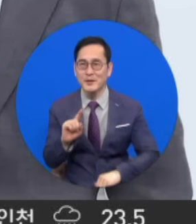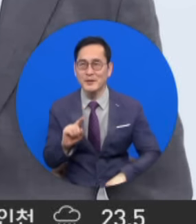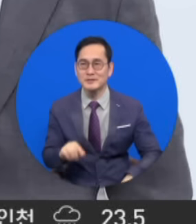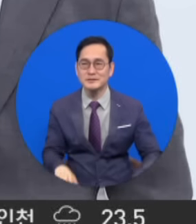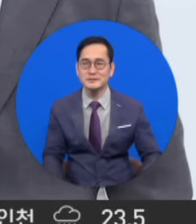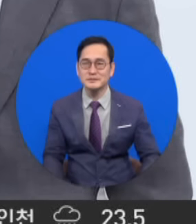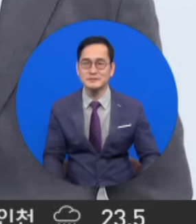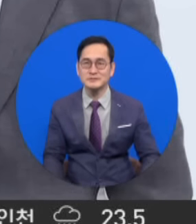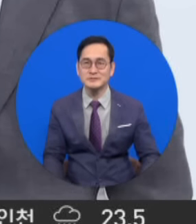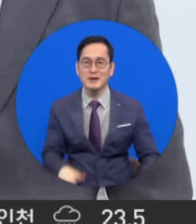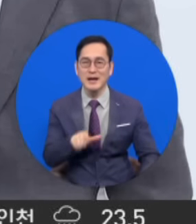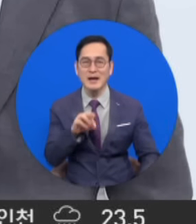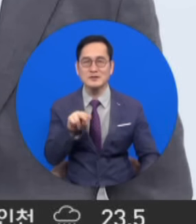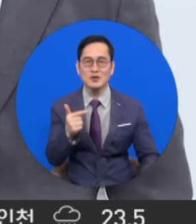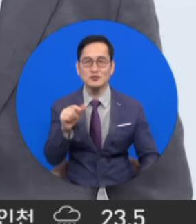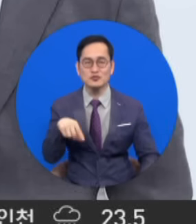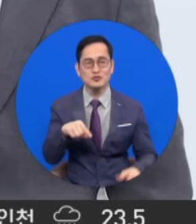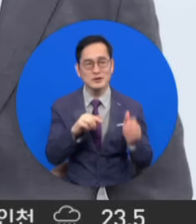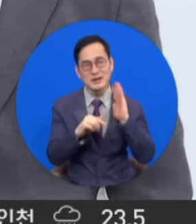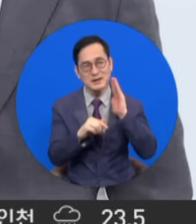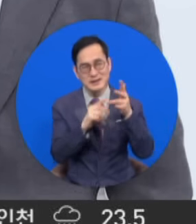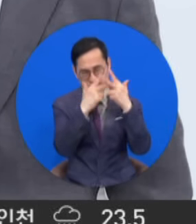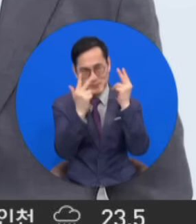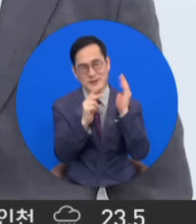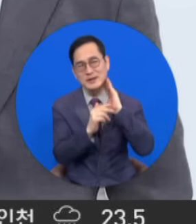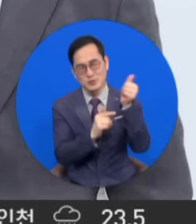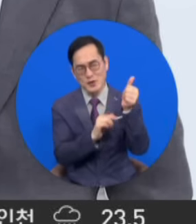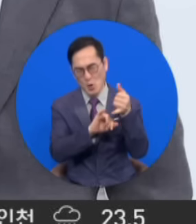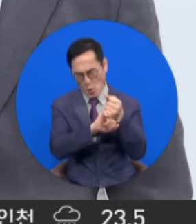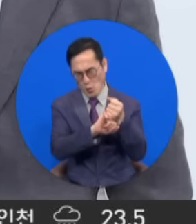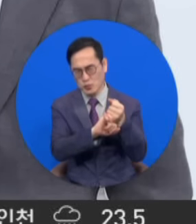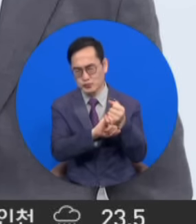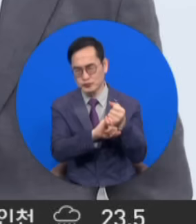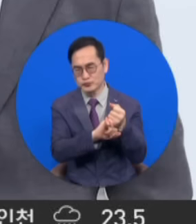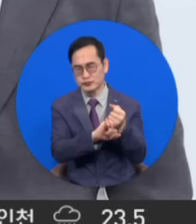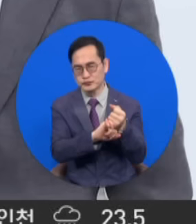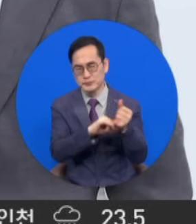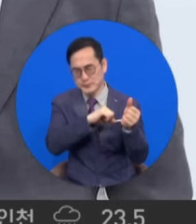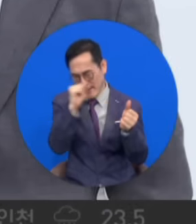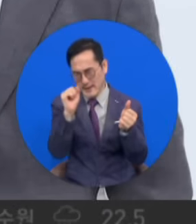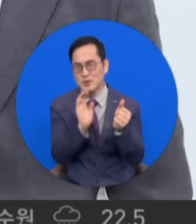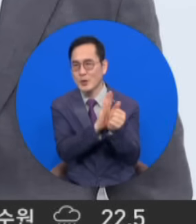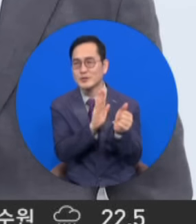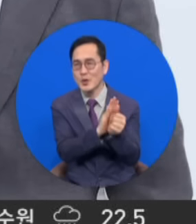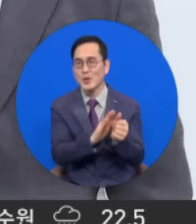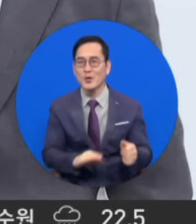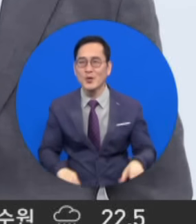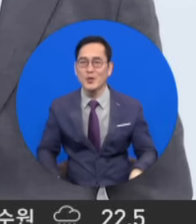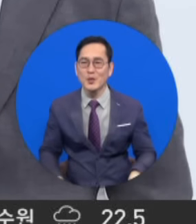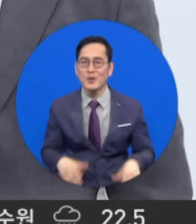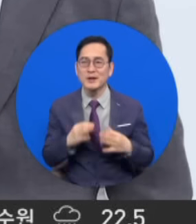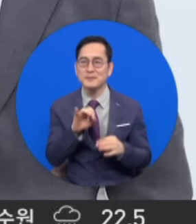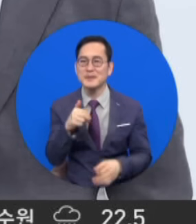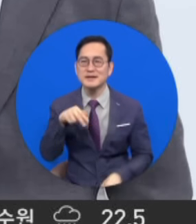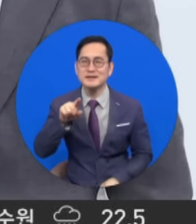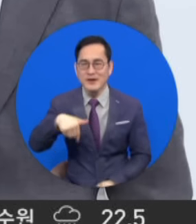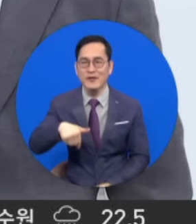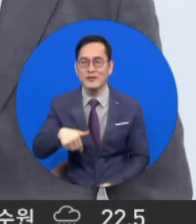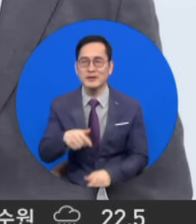이재명 대통령 시대를 열겠다 강선우, 이재명 중심 집권 준비를 하겠다 김민석, 새 시대 정신 적임자는 이재명이다